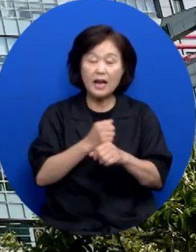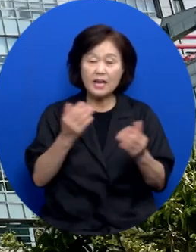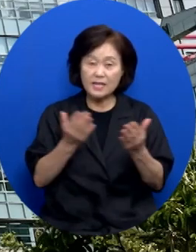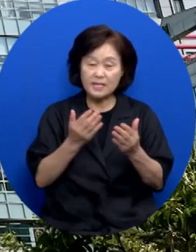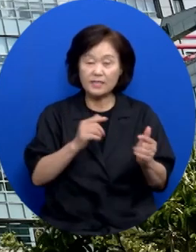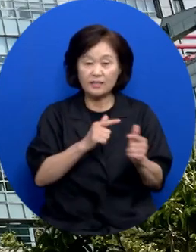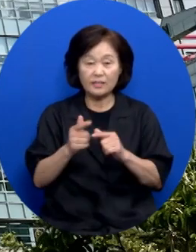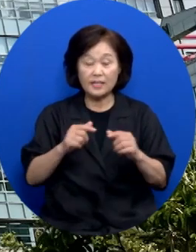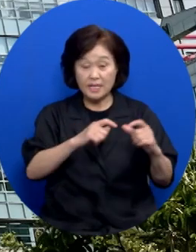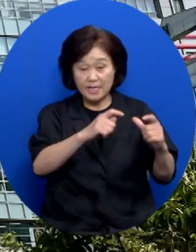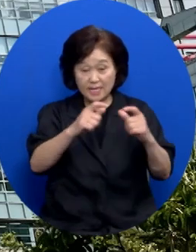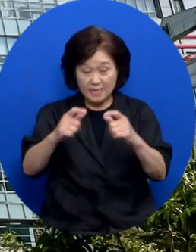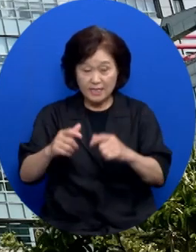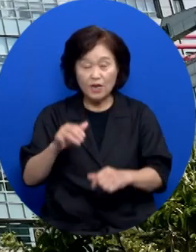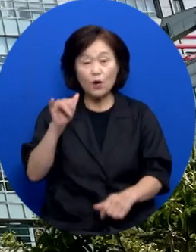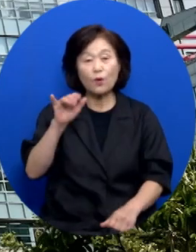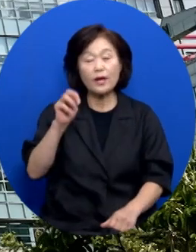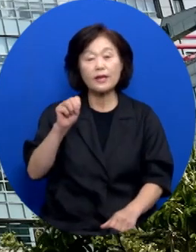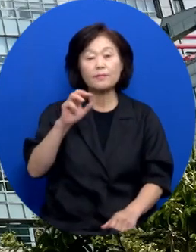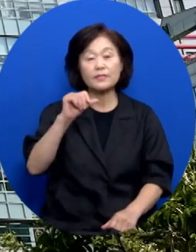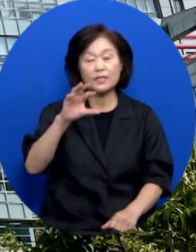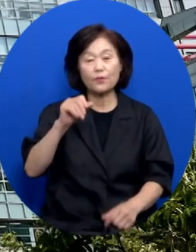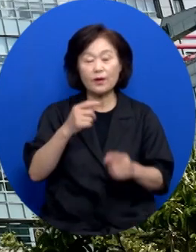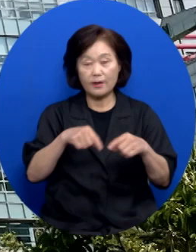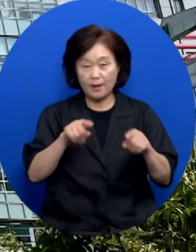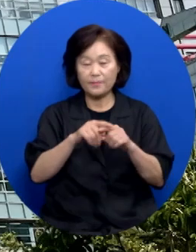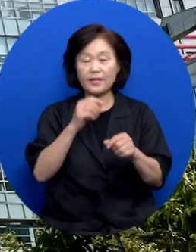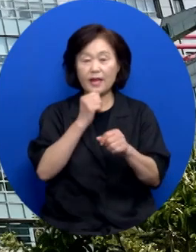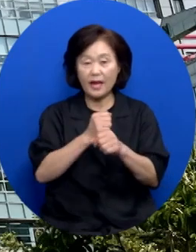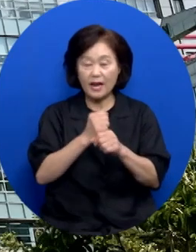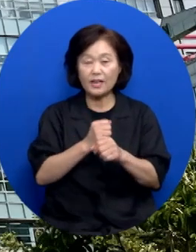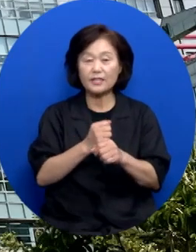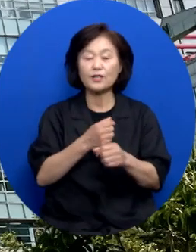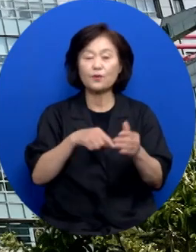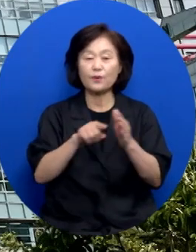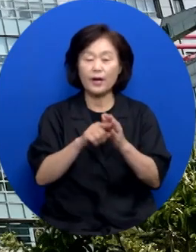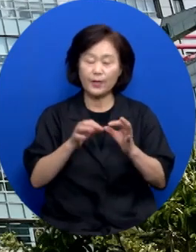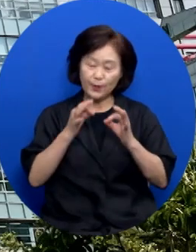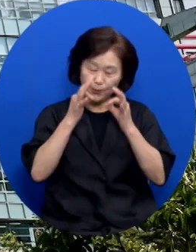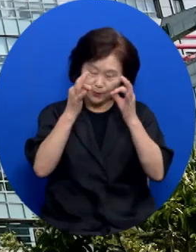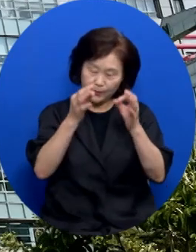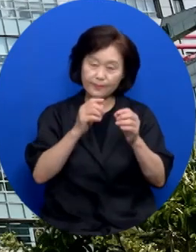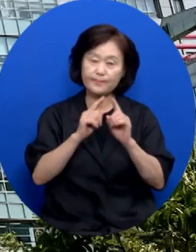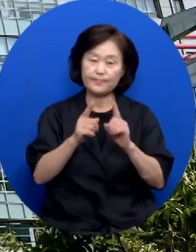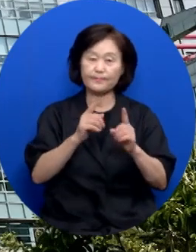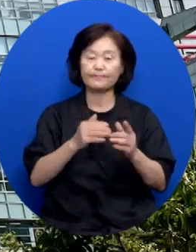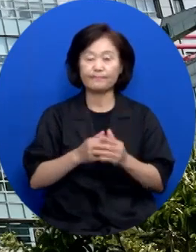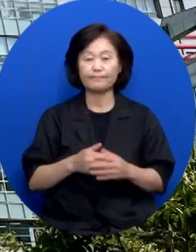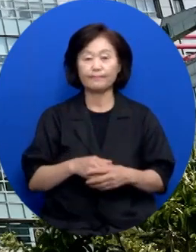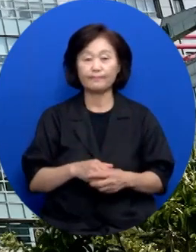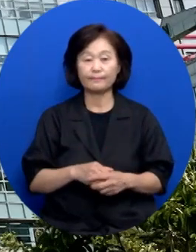지역 YMCA와 함께 활발히 전개해 나갈 수 있도록 힘쓰겠다고 소감을 전했습니다.